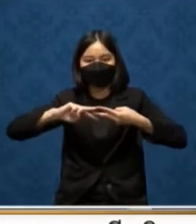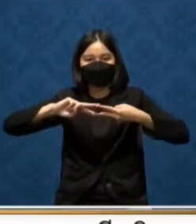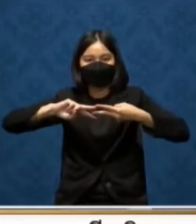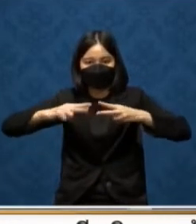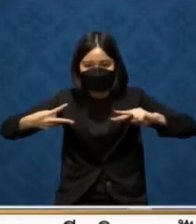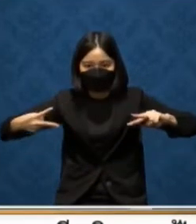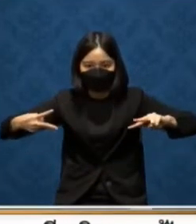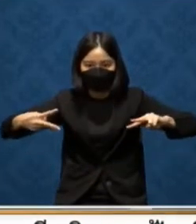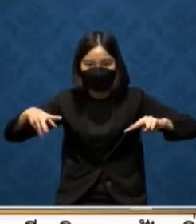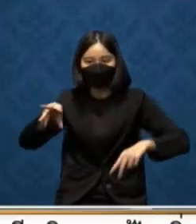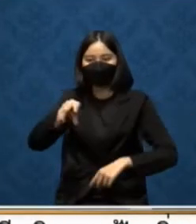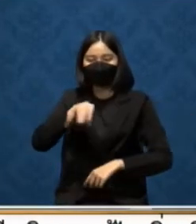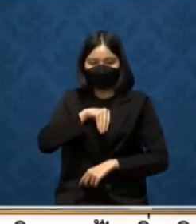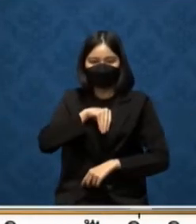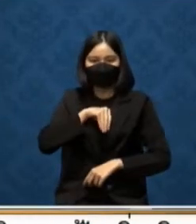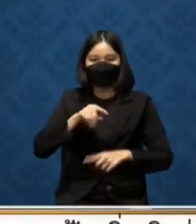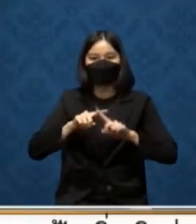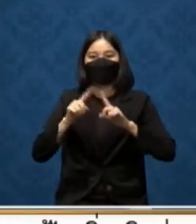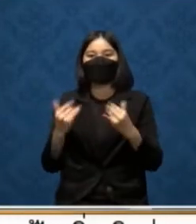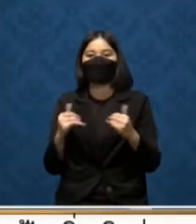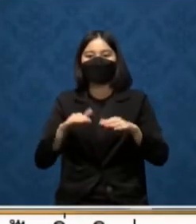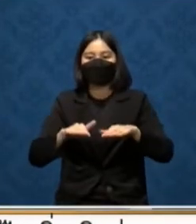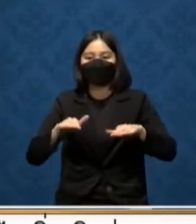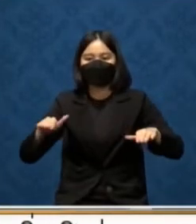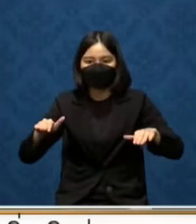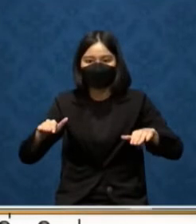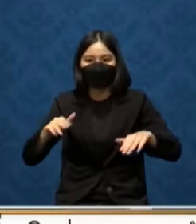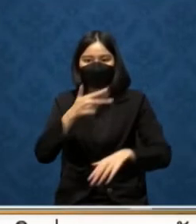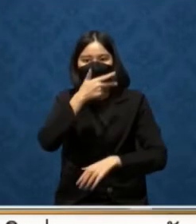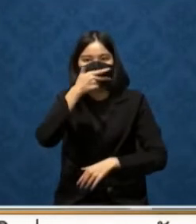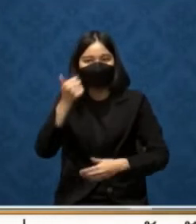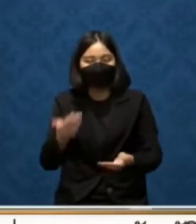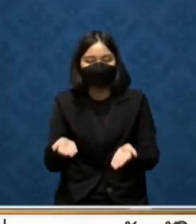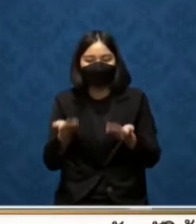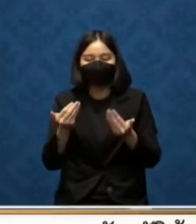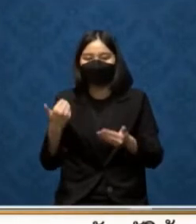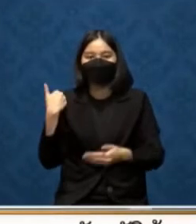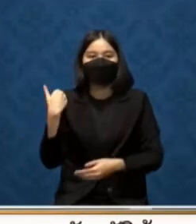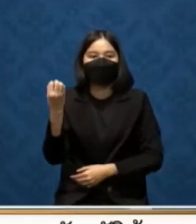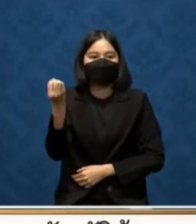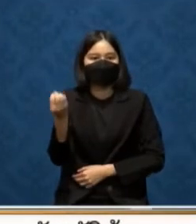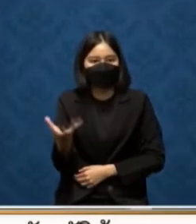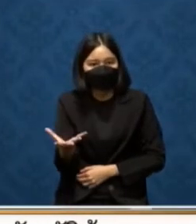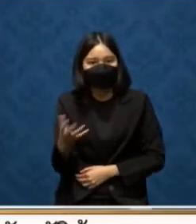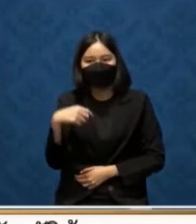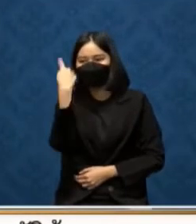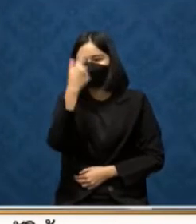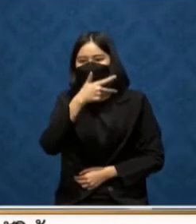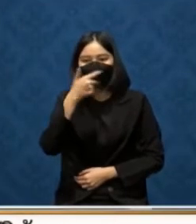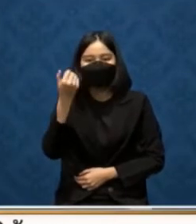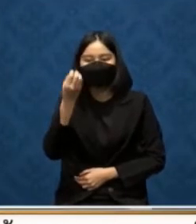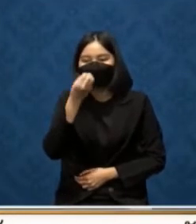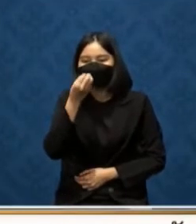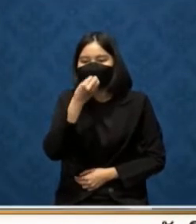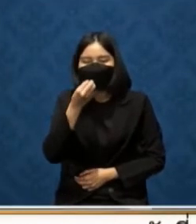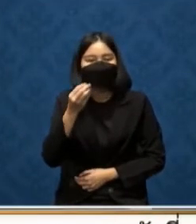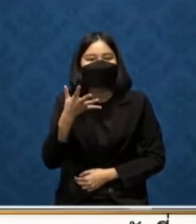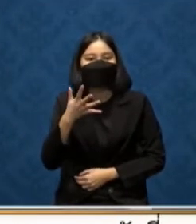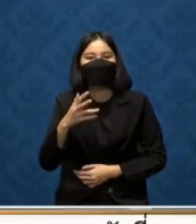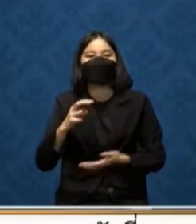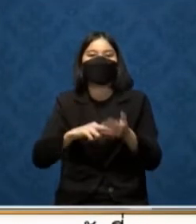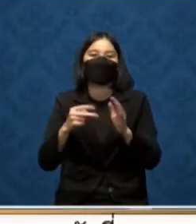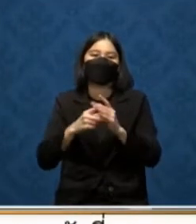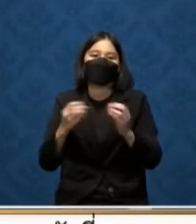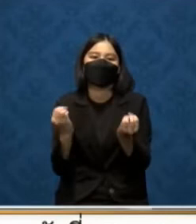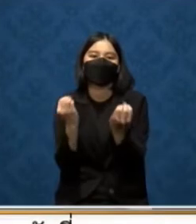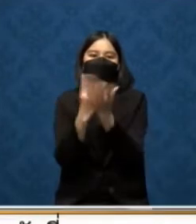ำไส้กเป็นเบาหวกัมากขึ้น พทหญ่ายที่ อาจจะไมได้ทานหวานมากนะครับก็มีสทธิที่จะเปเบา